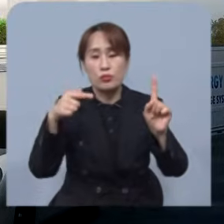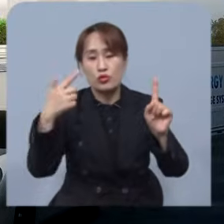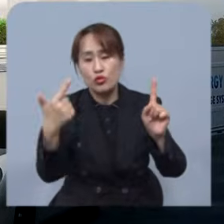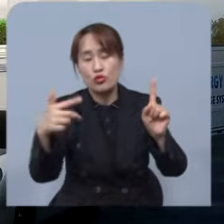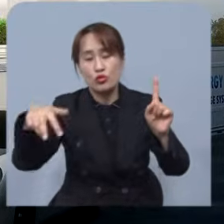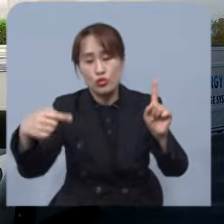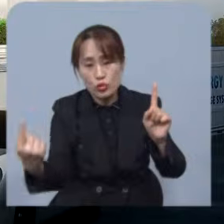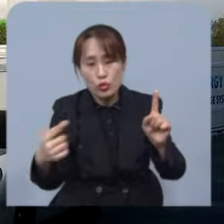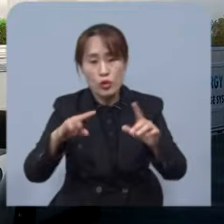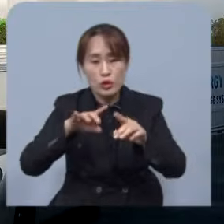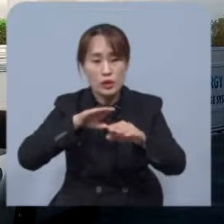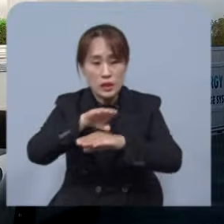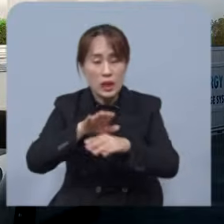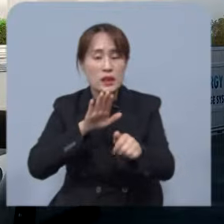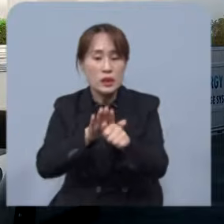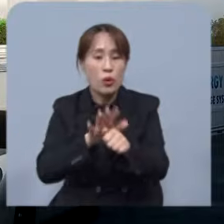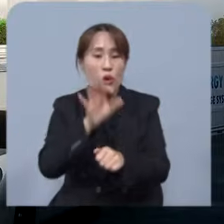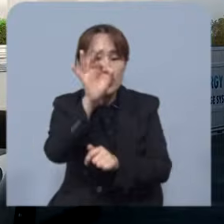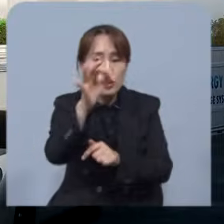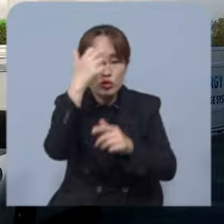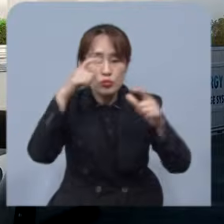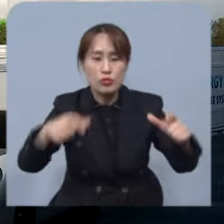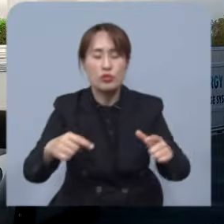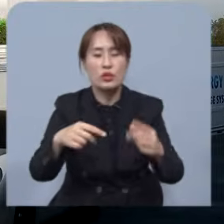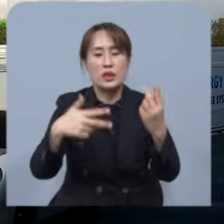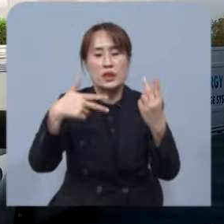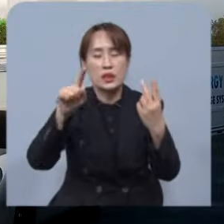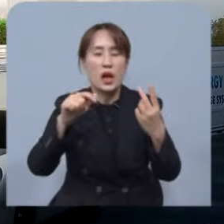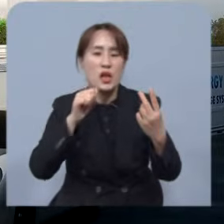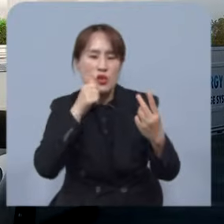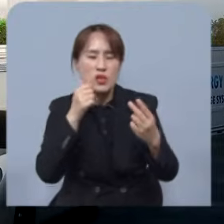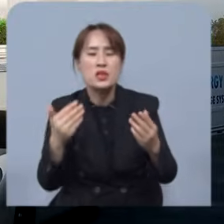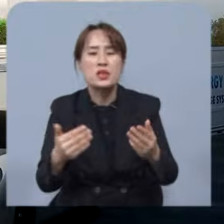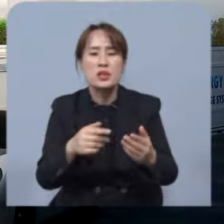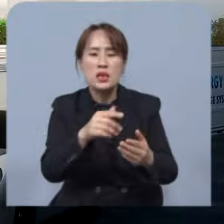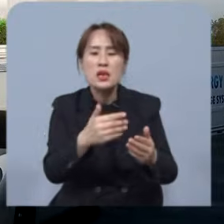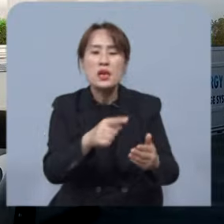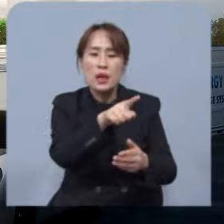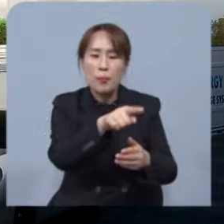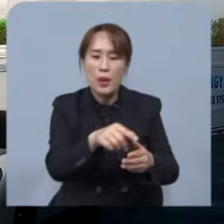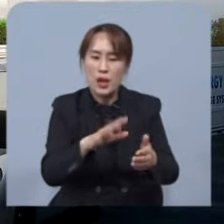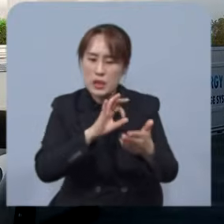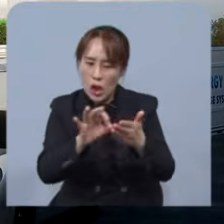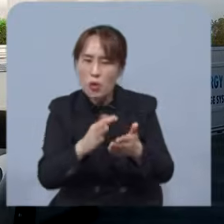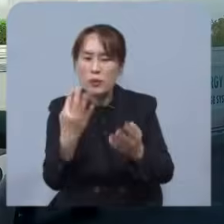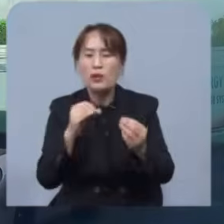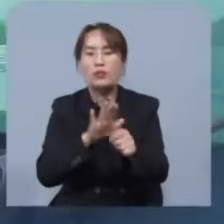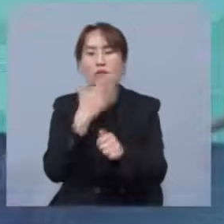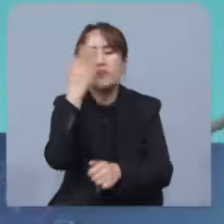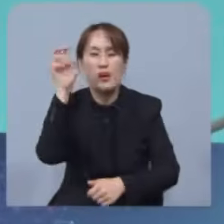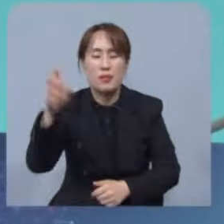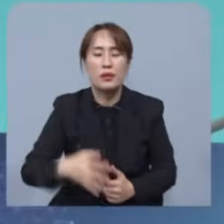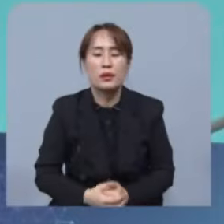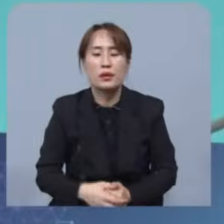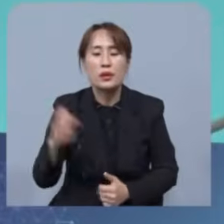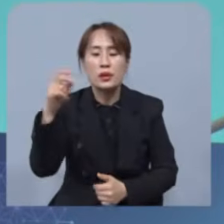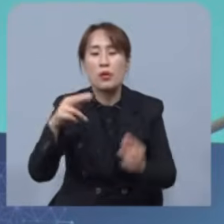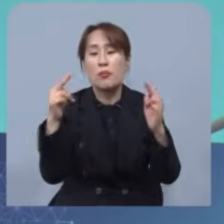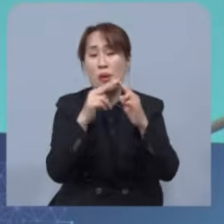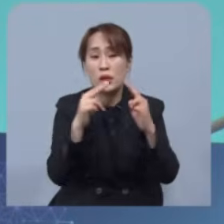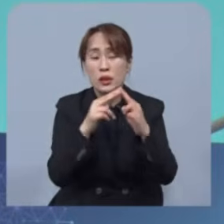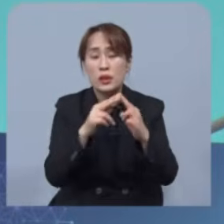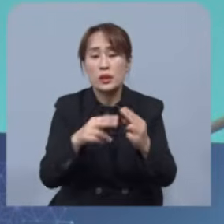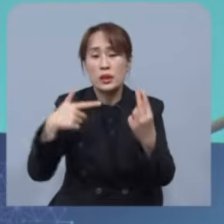규모의 전기차 보조금도 충북의 2차 전지 시장 활성화에 기여해 나가도록 하겠습니다. 아울러서